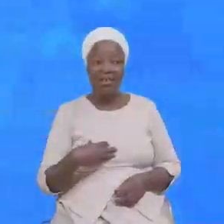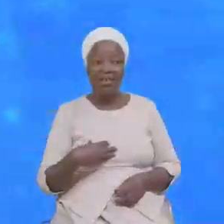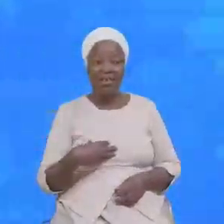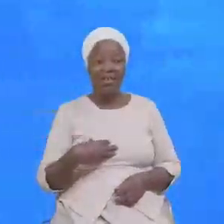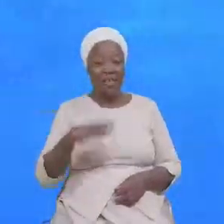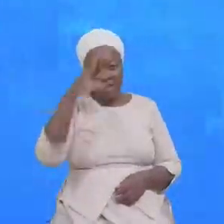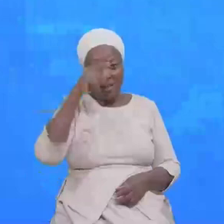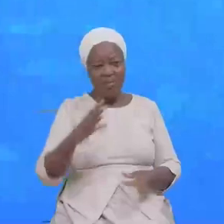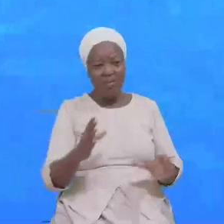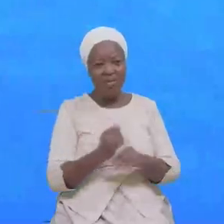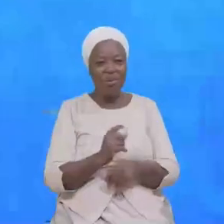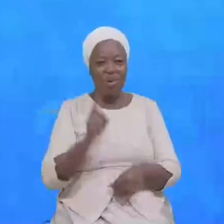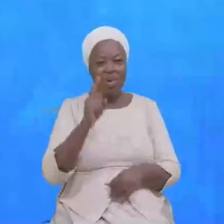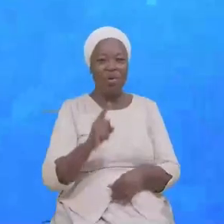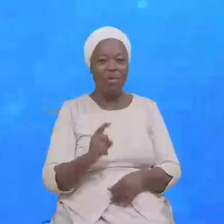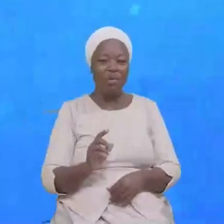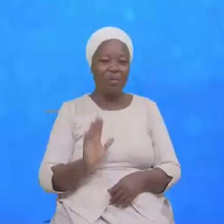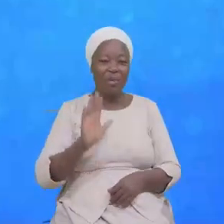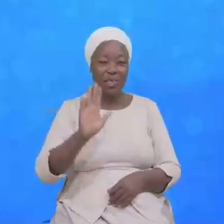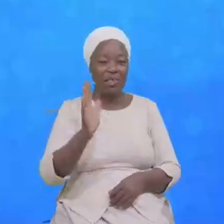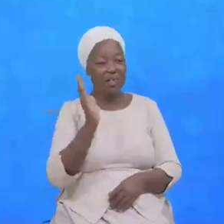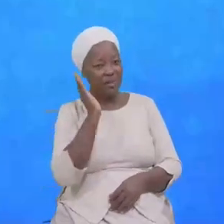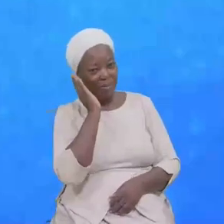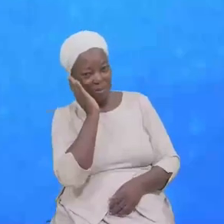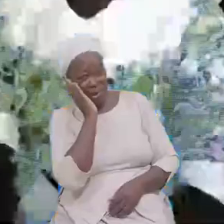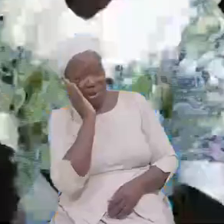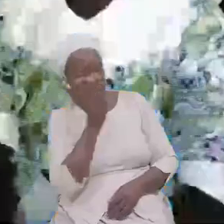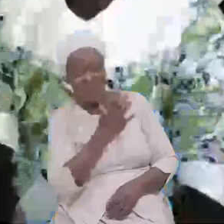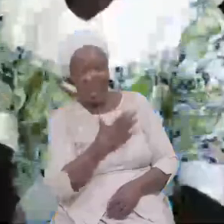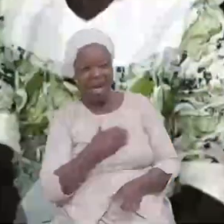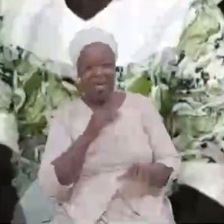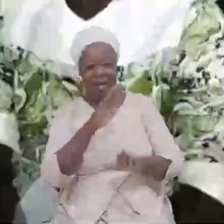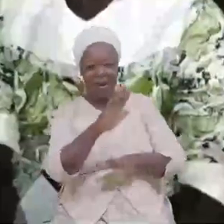Il prit son lit et marcha.